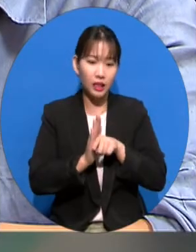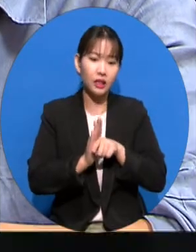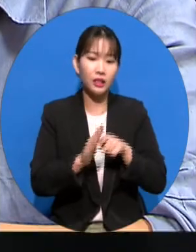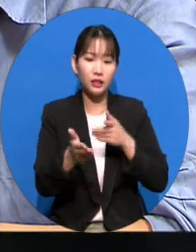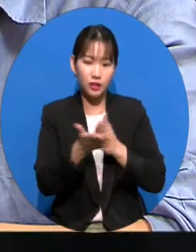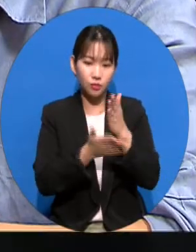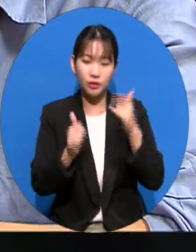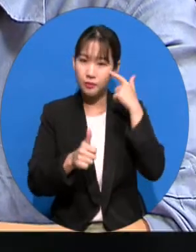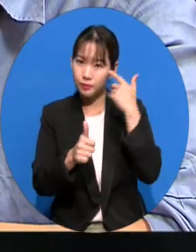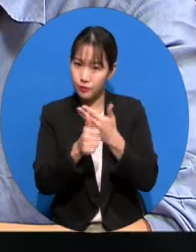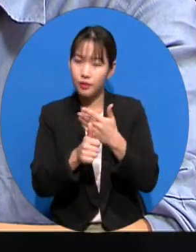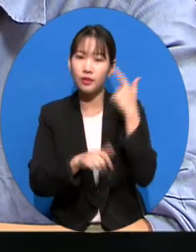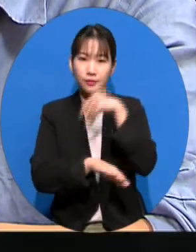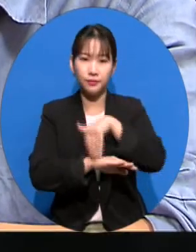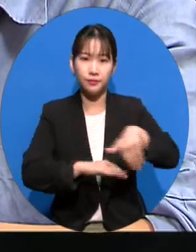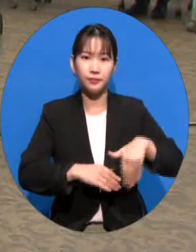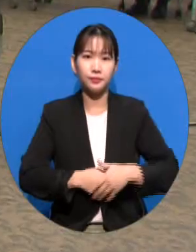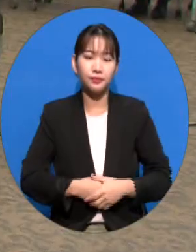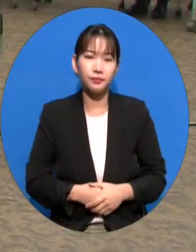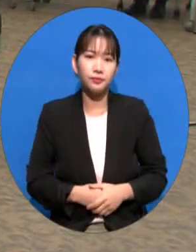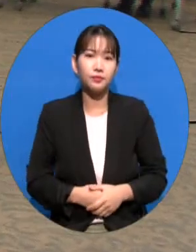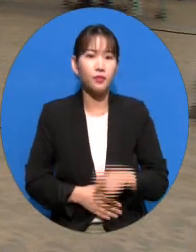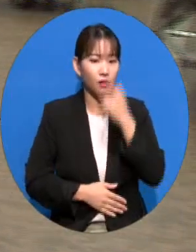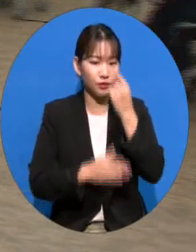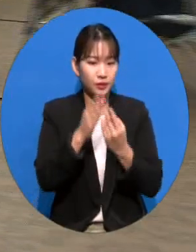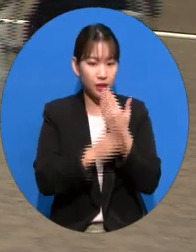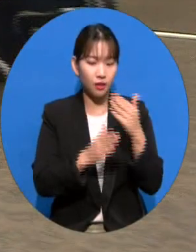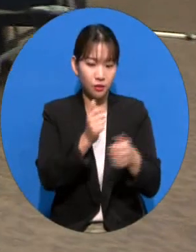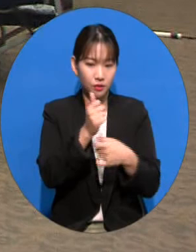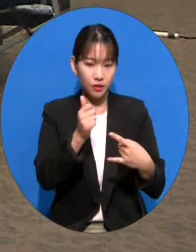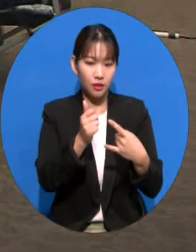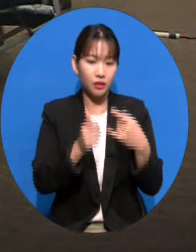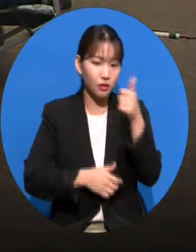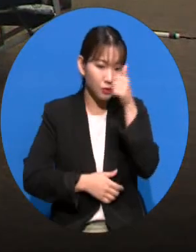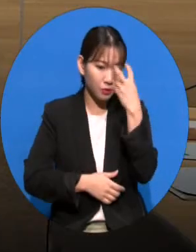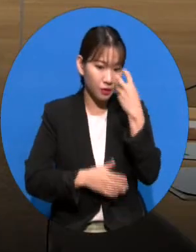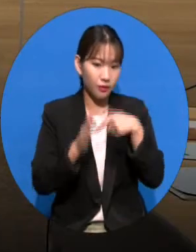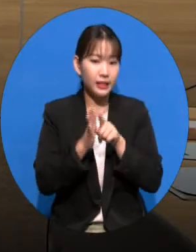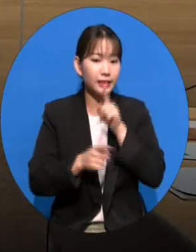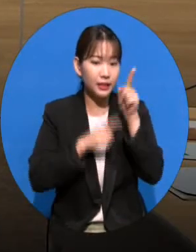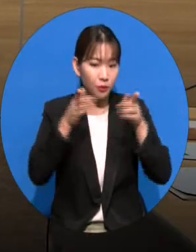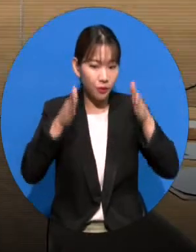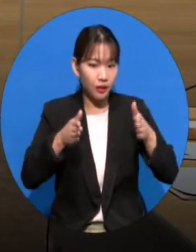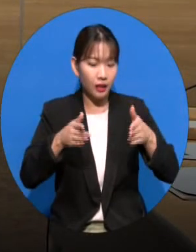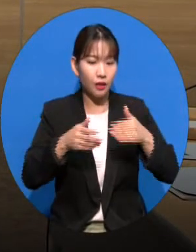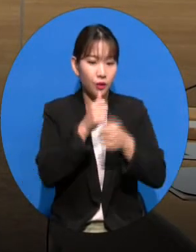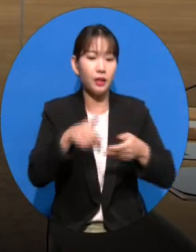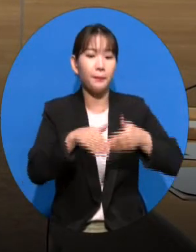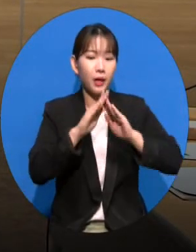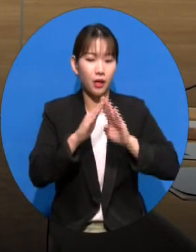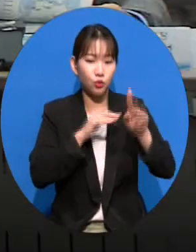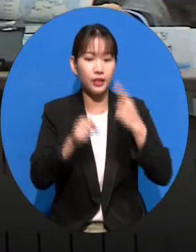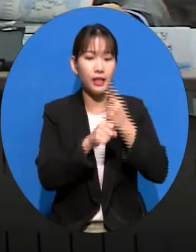좀 전문가분들의 자문을. 여순 사건 진상조사를 위한 신고 기간은 실무위원회가 구성된 뒤